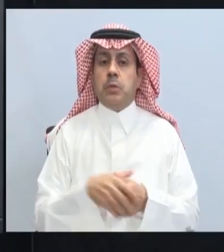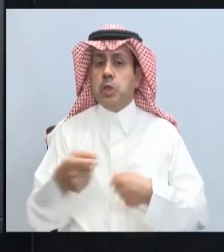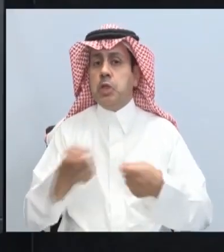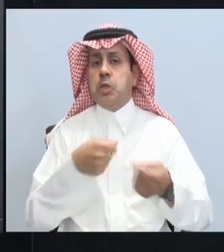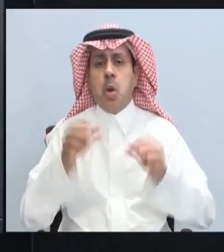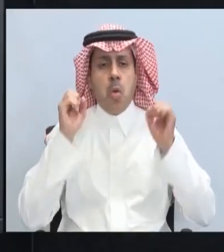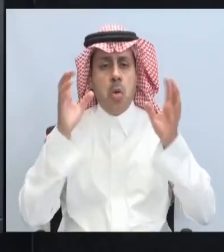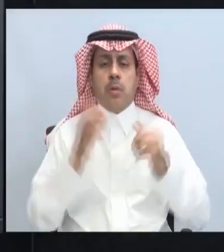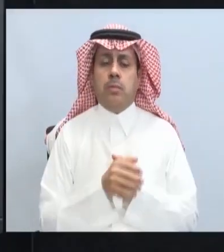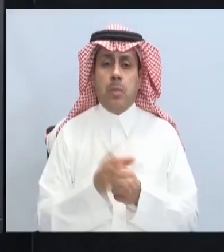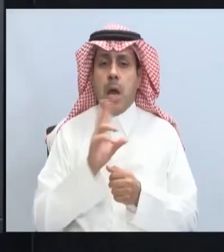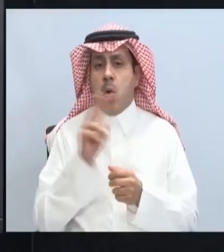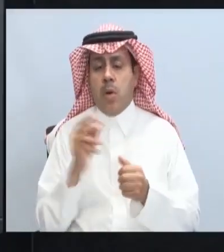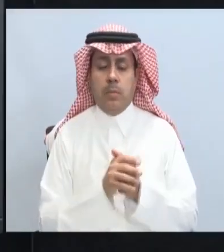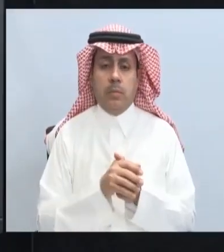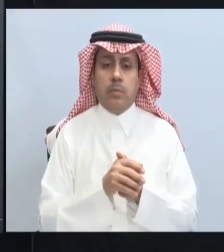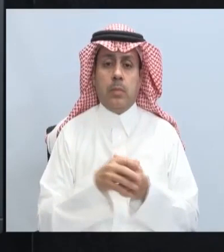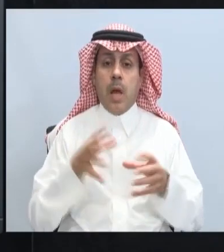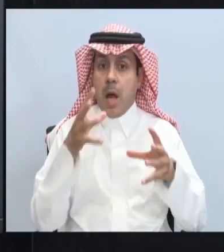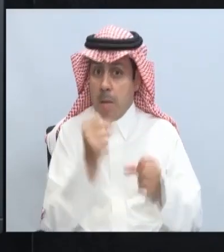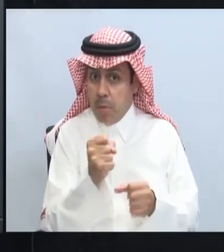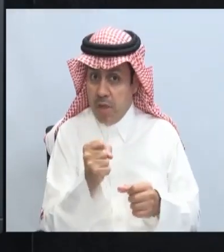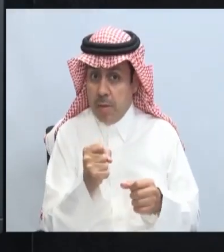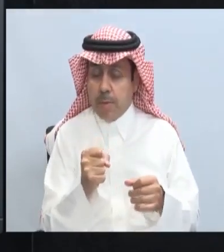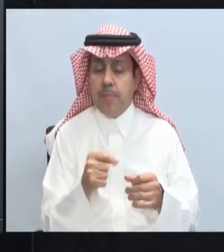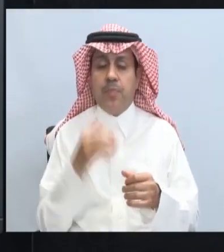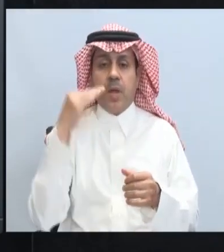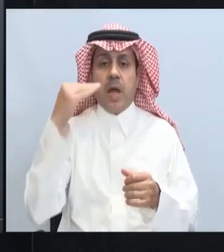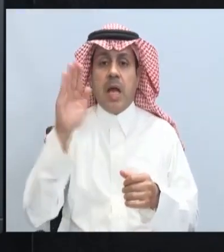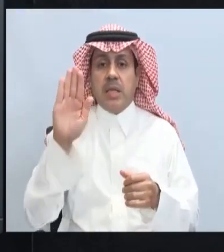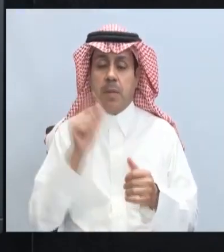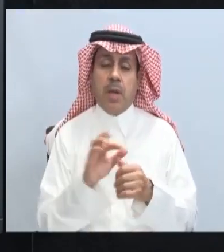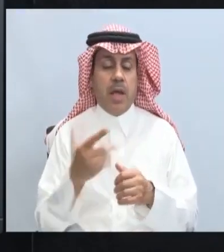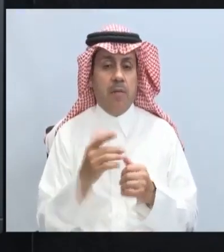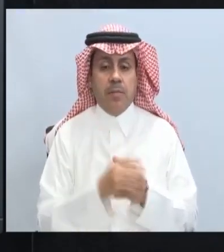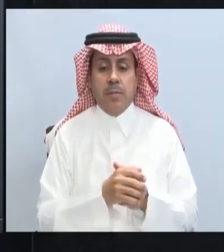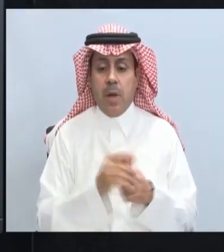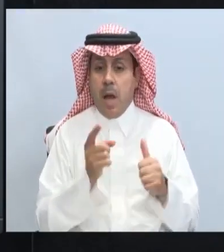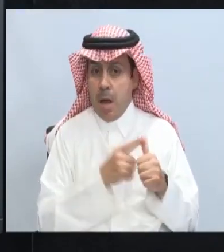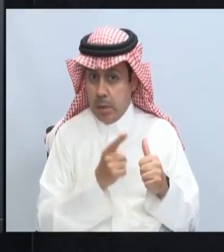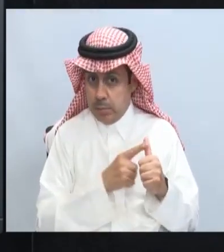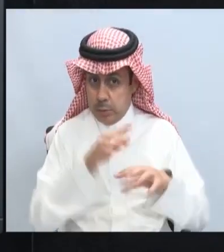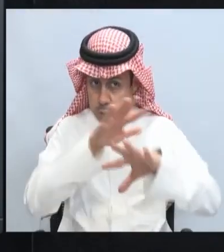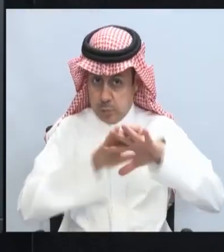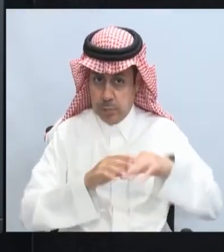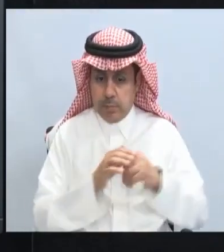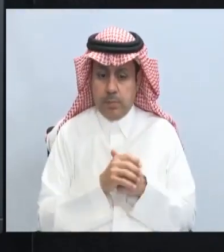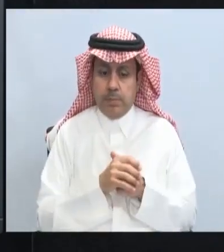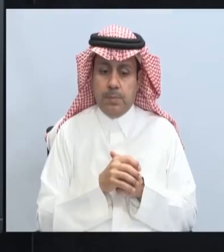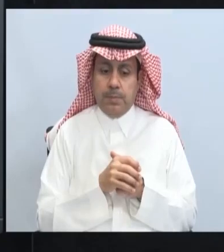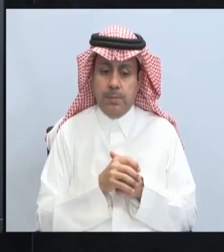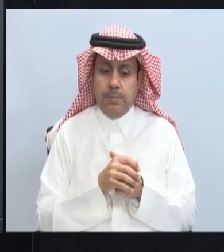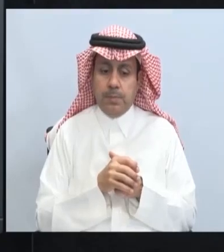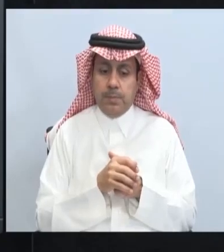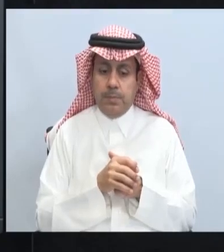متنوعه وكل سلعه منها قبضها بحسبها فناتي على الجواب بالتفصيل لكل